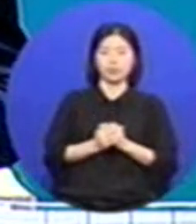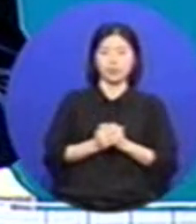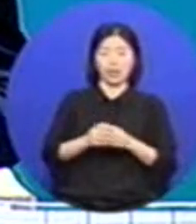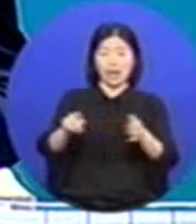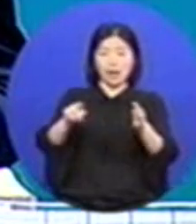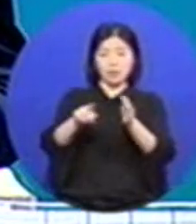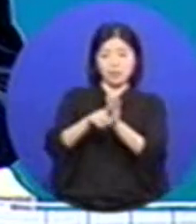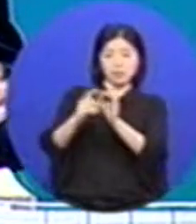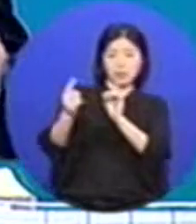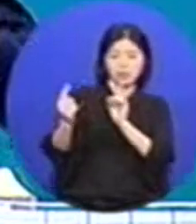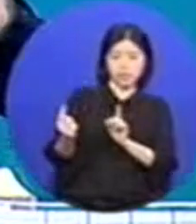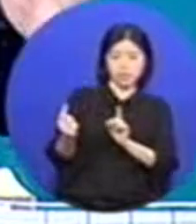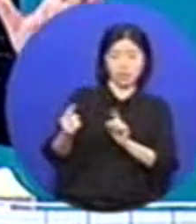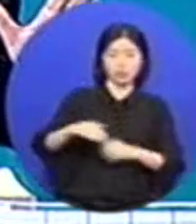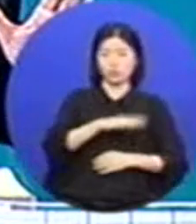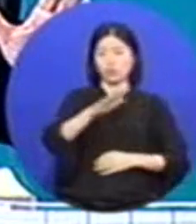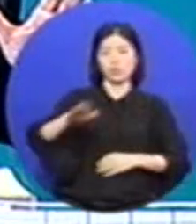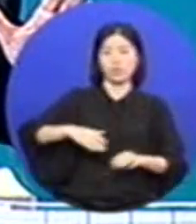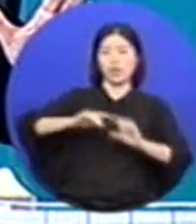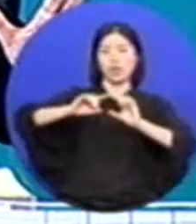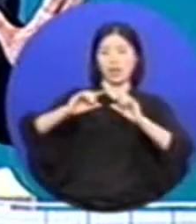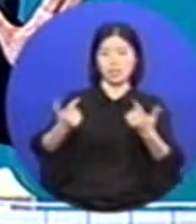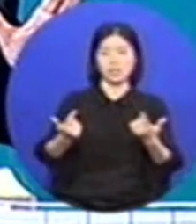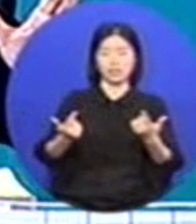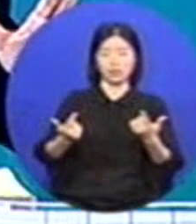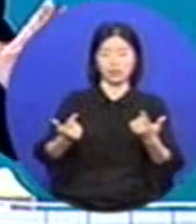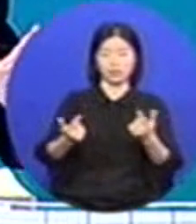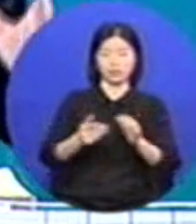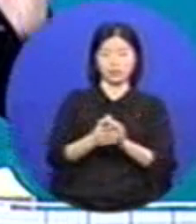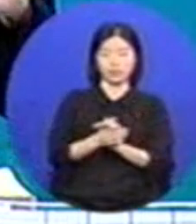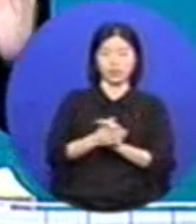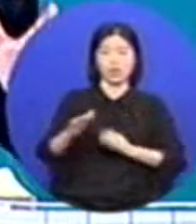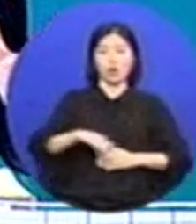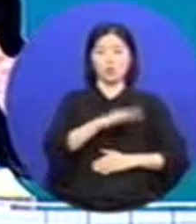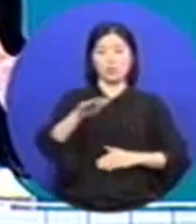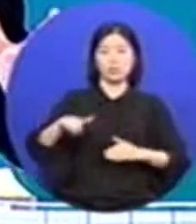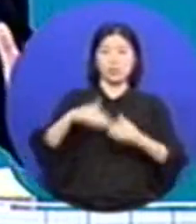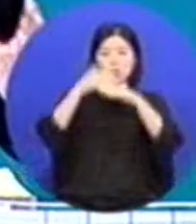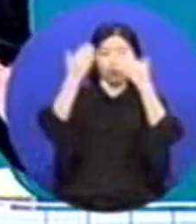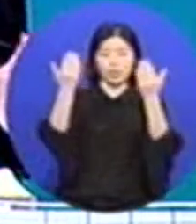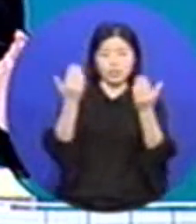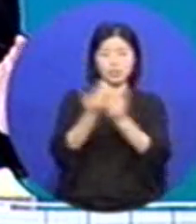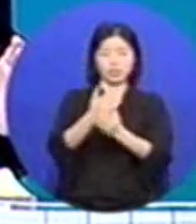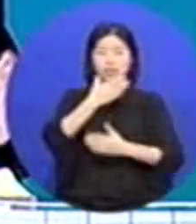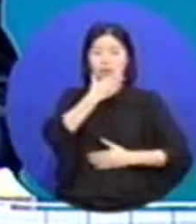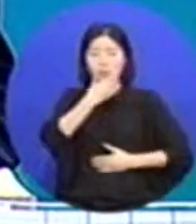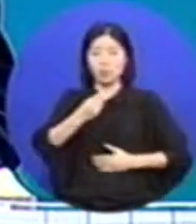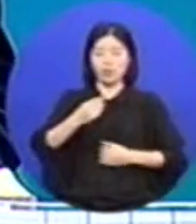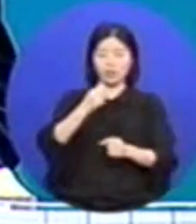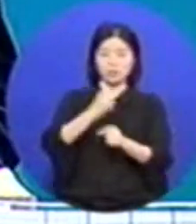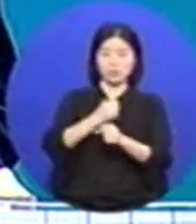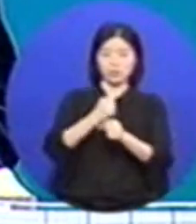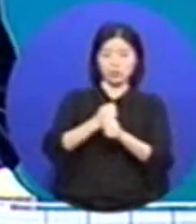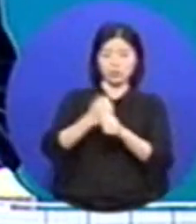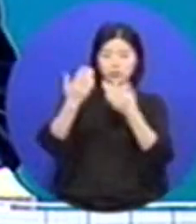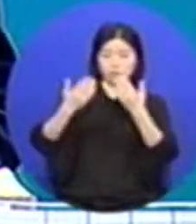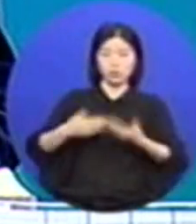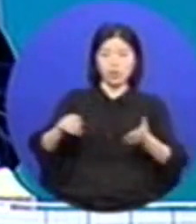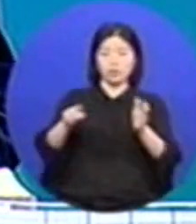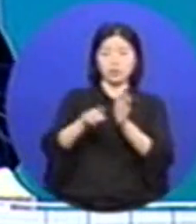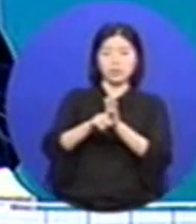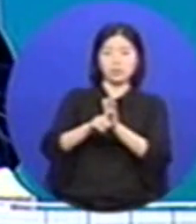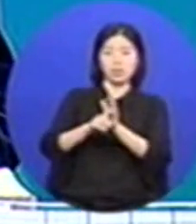믿음의 대상은 우리가 아닙니다 우리를 완전하게 행복하게 해줄 수 있는 믿음의 대상은 예수님 밖에